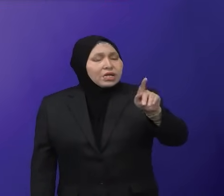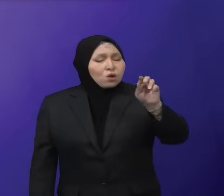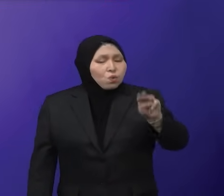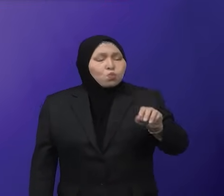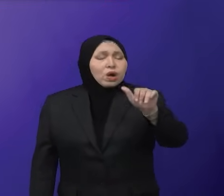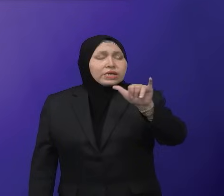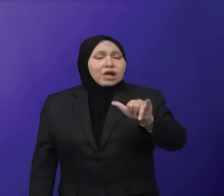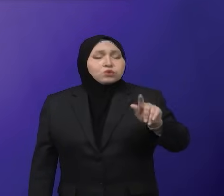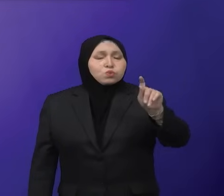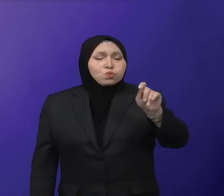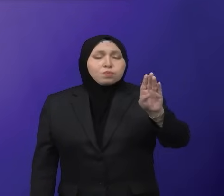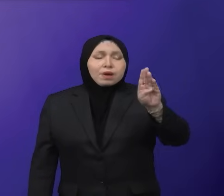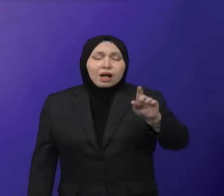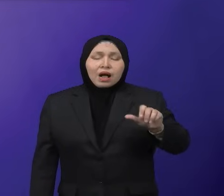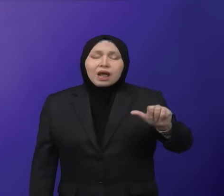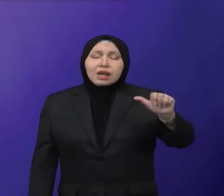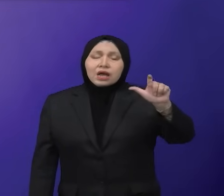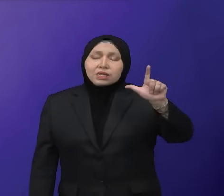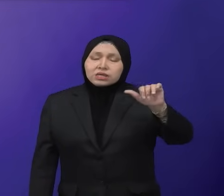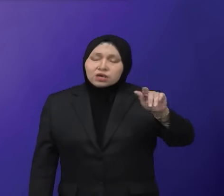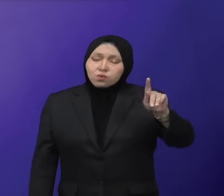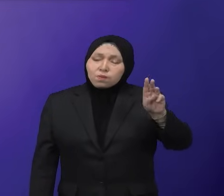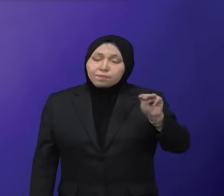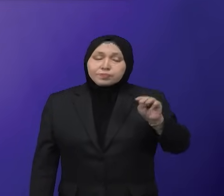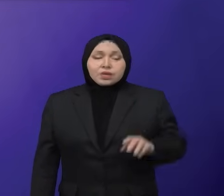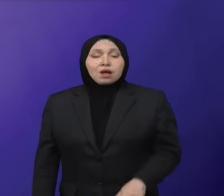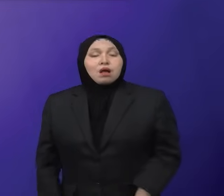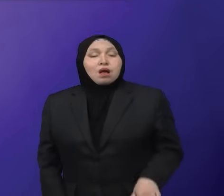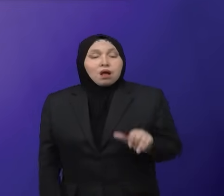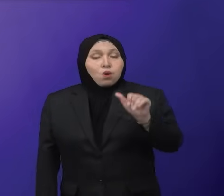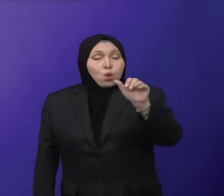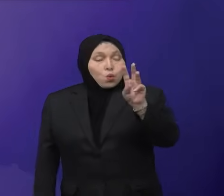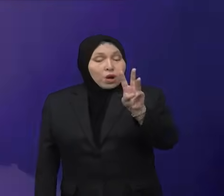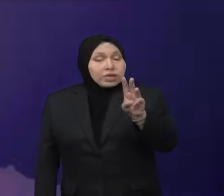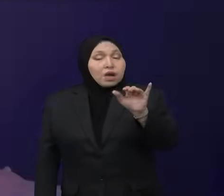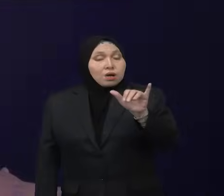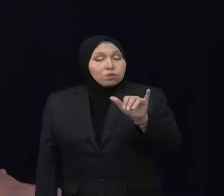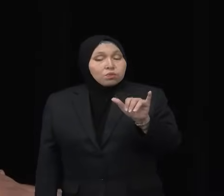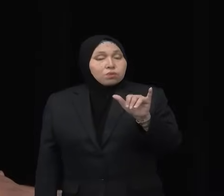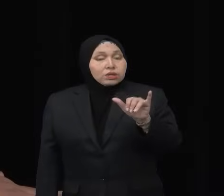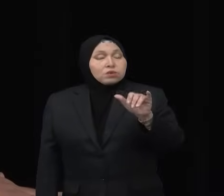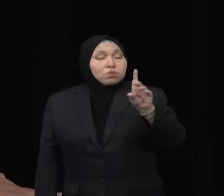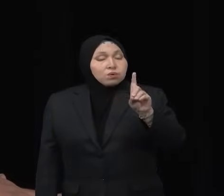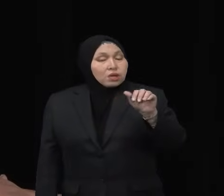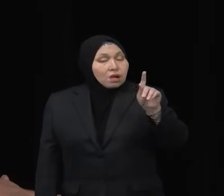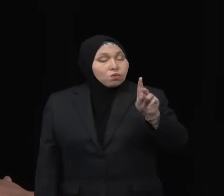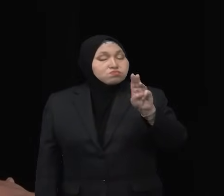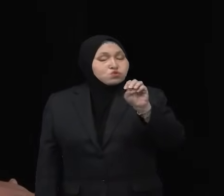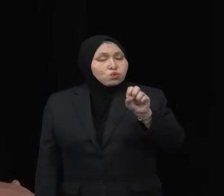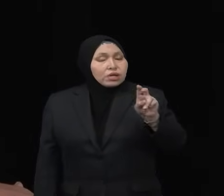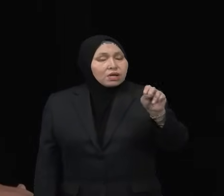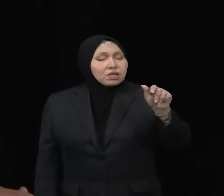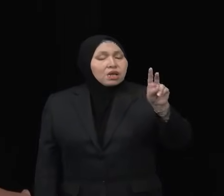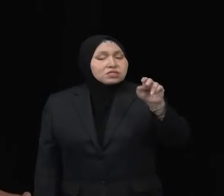qablikum wa yatuba alaikum. Wa yahdiyakum